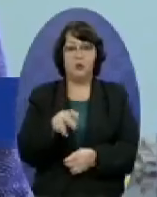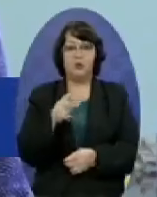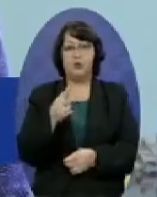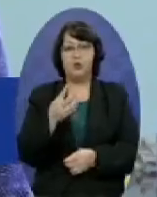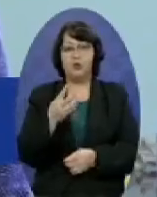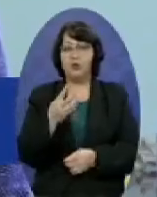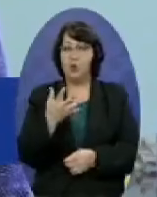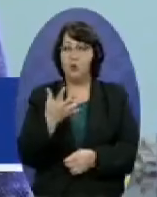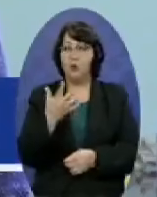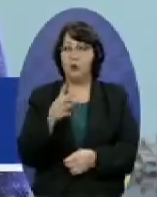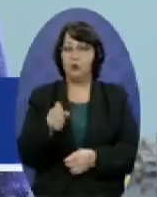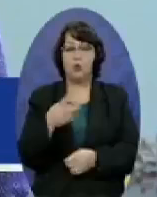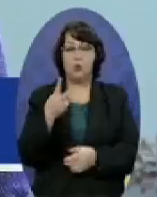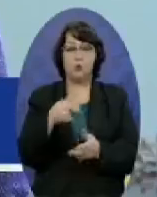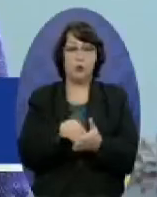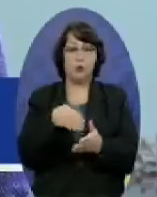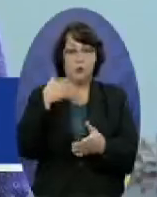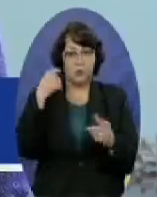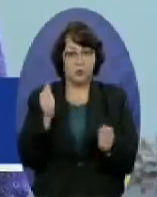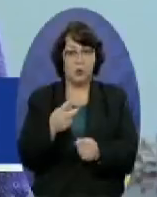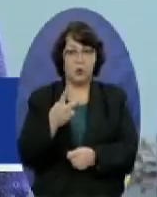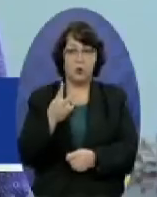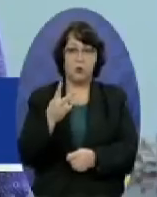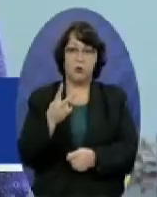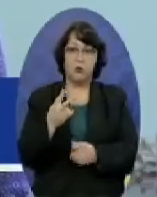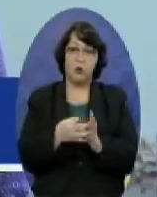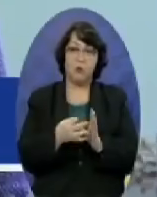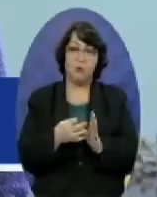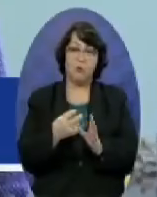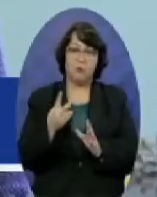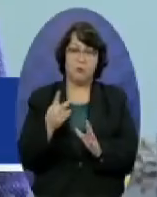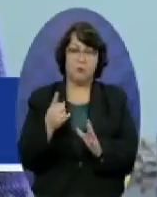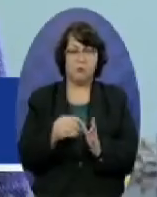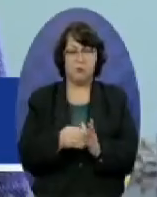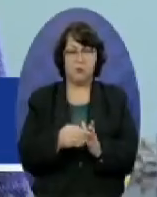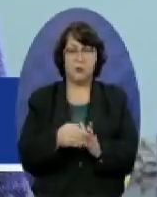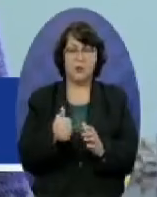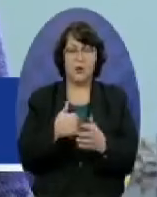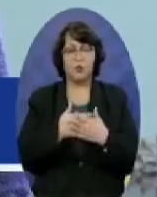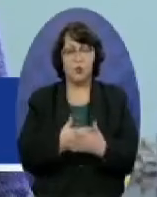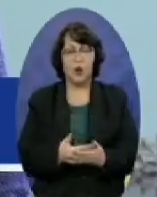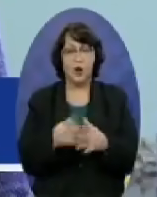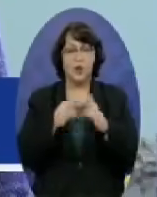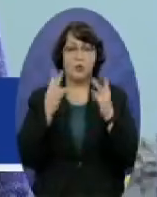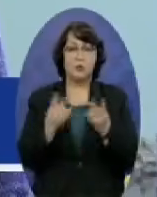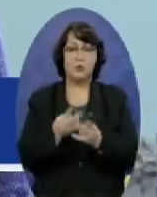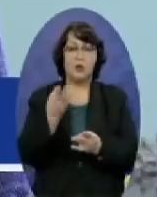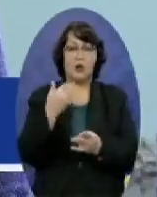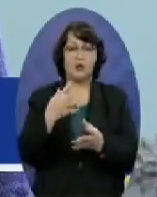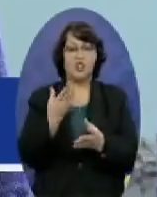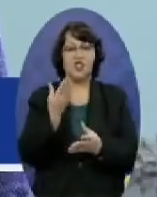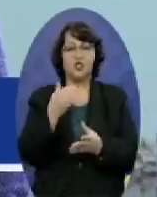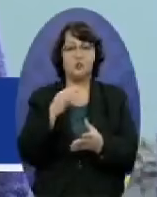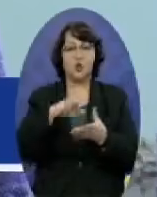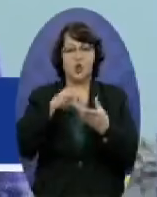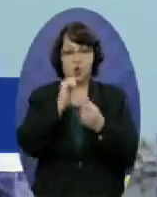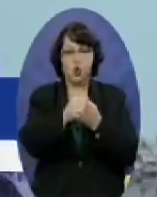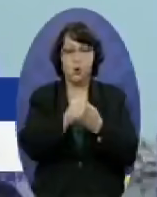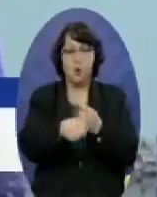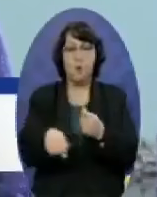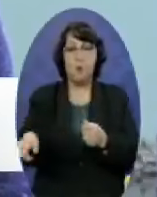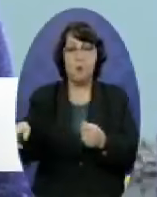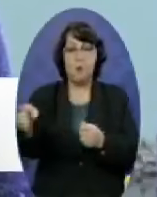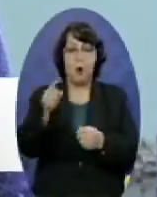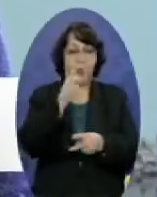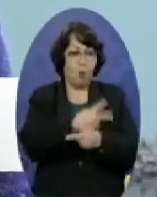малчин, за 28,000 хүн хоёр хөдөлмөр эрхлэгчийн одоо сайн дурын үндсэн дээр даатгалаа явуулж байна л да. Тэгэхээр энэ хууль хэрэгцснээрээ